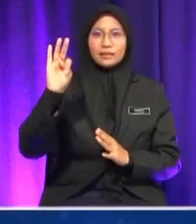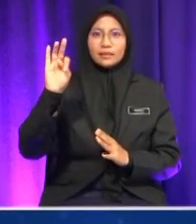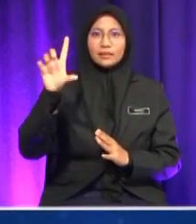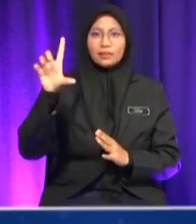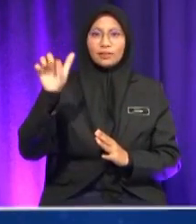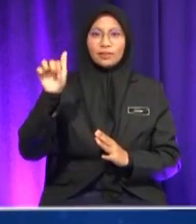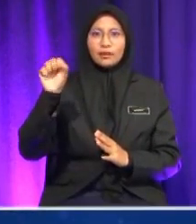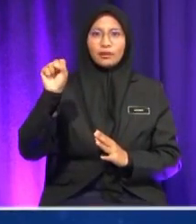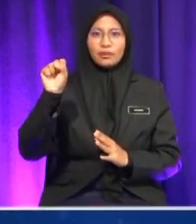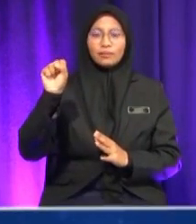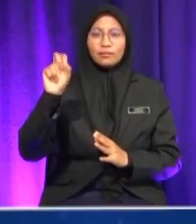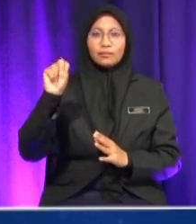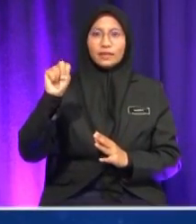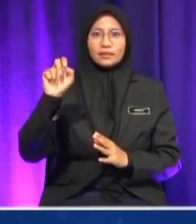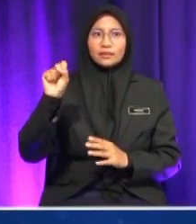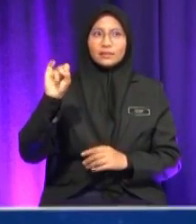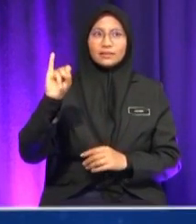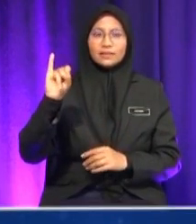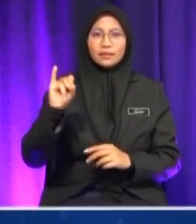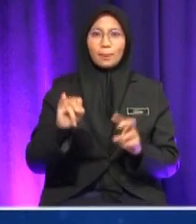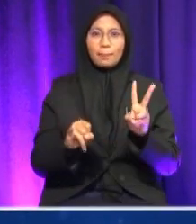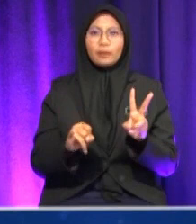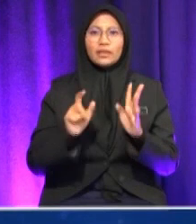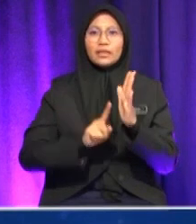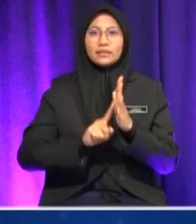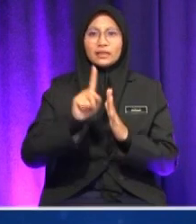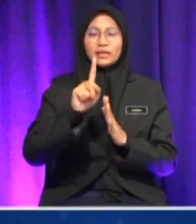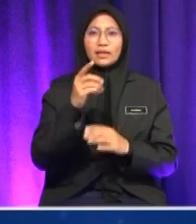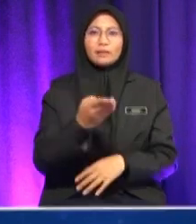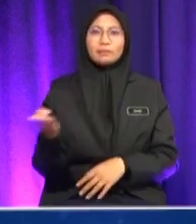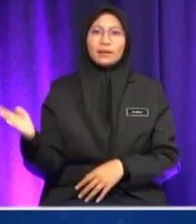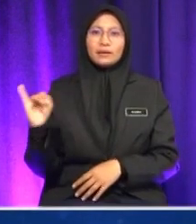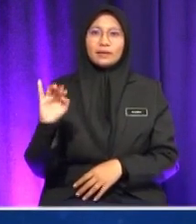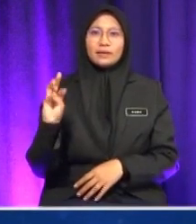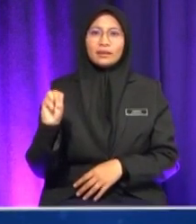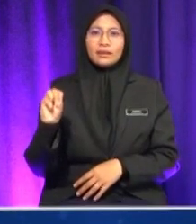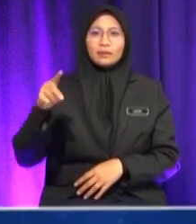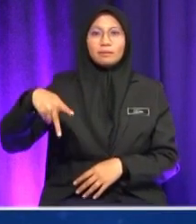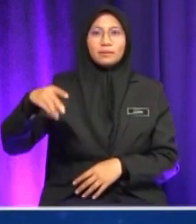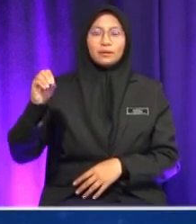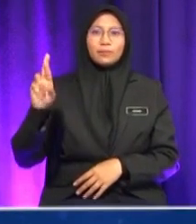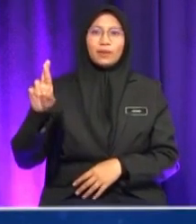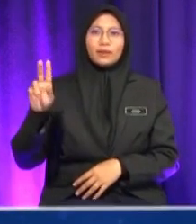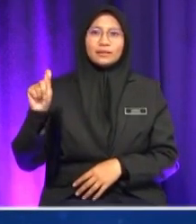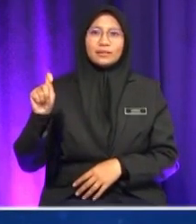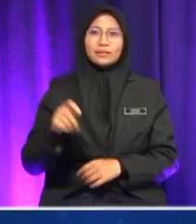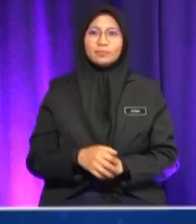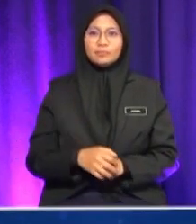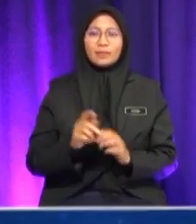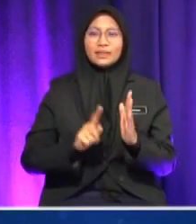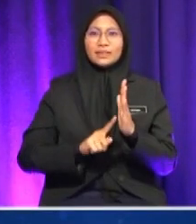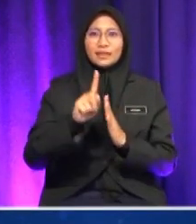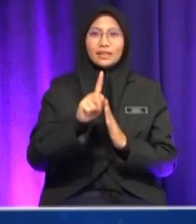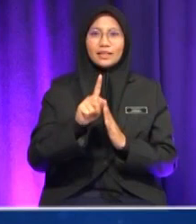kadar barang import. Kita terpaksa import banyak barang daripada luar. Dan yang ketiga pula, meningkatkan